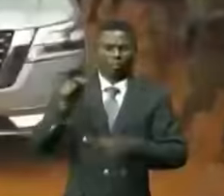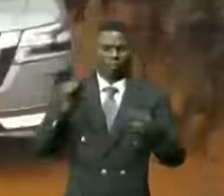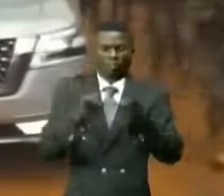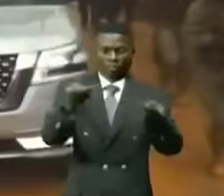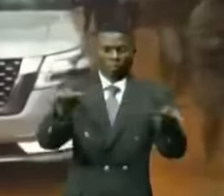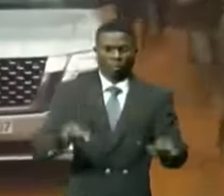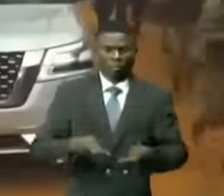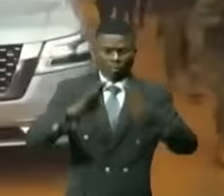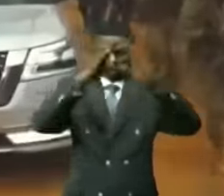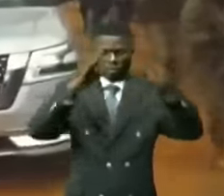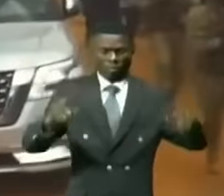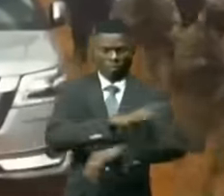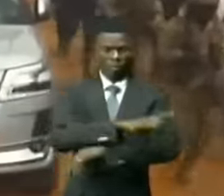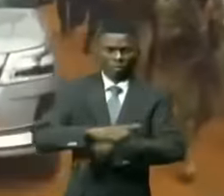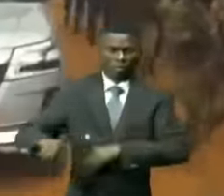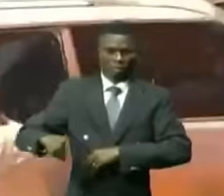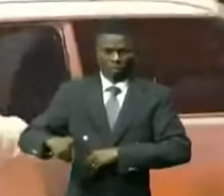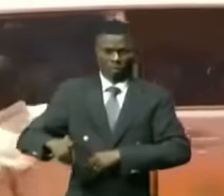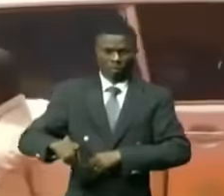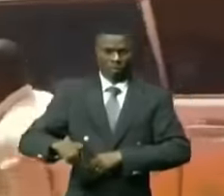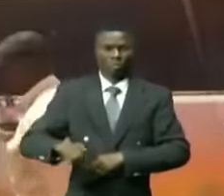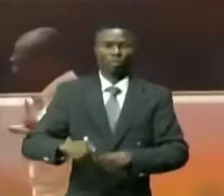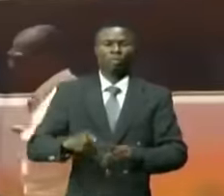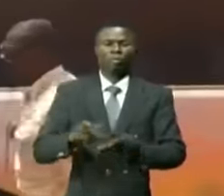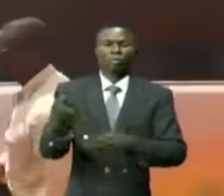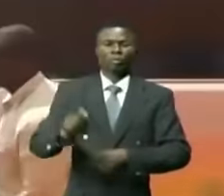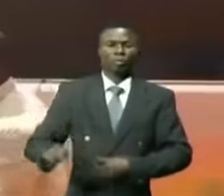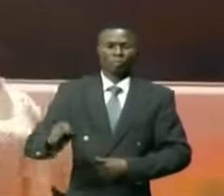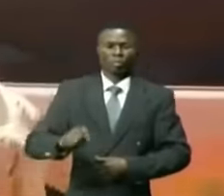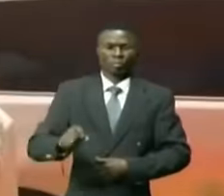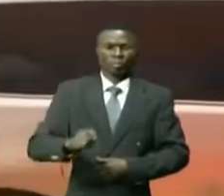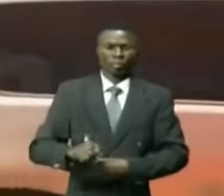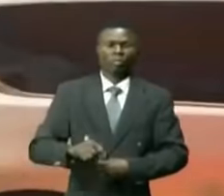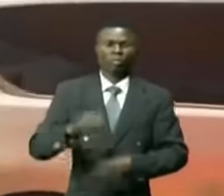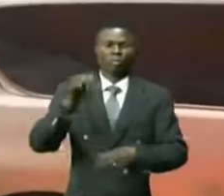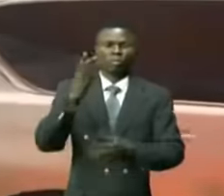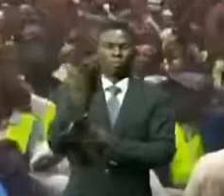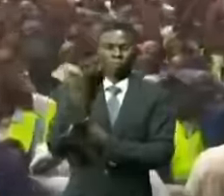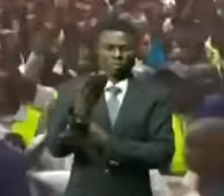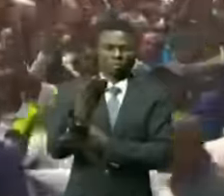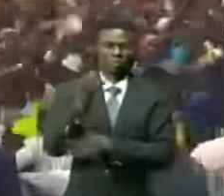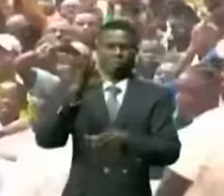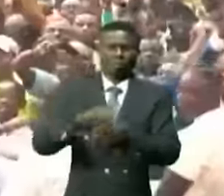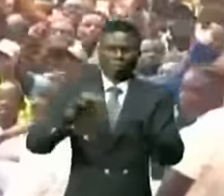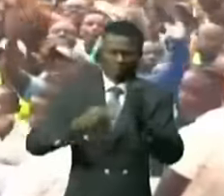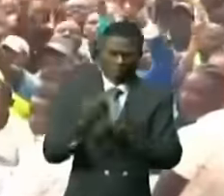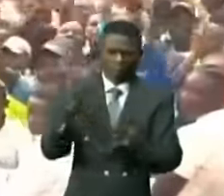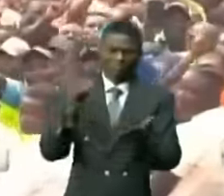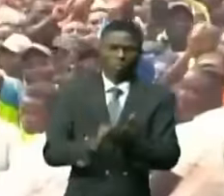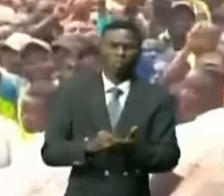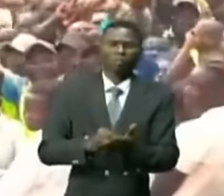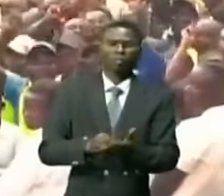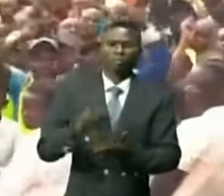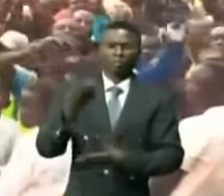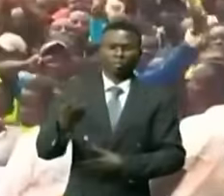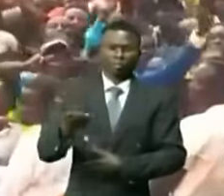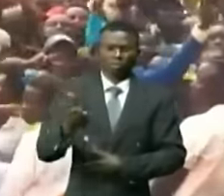place du bâtiment administratif territorial, où un second mandat lui a été promis.